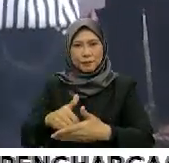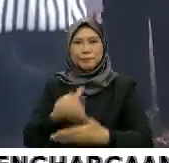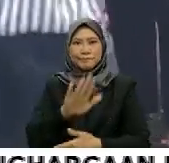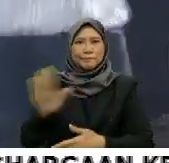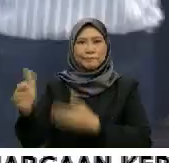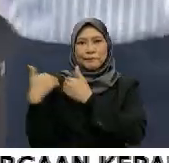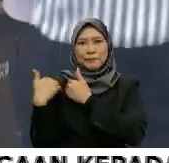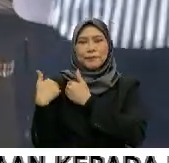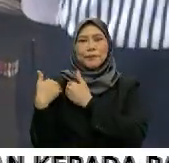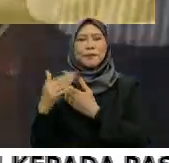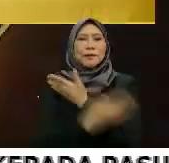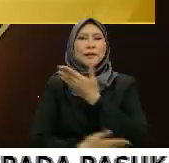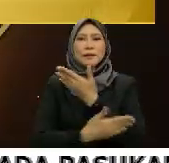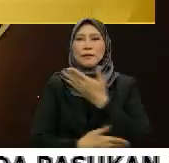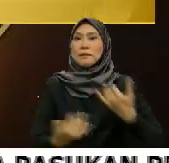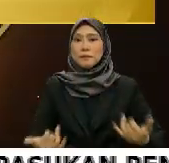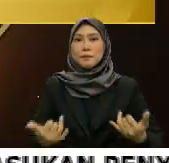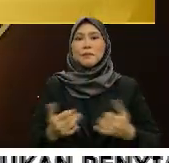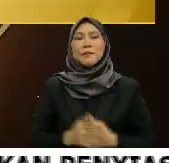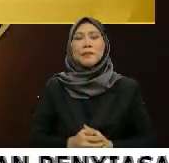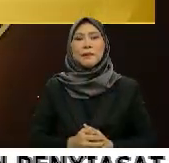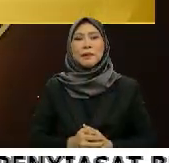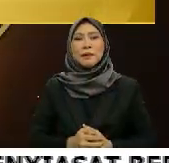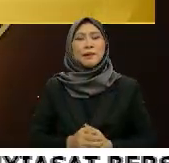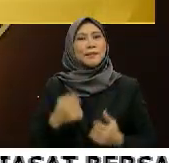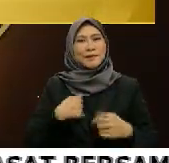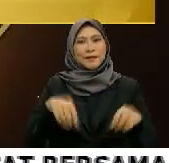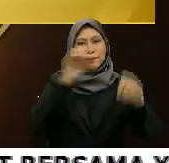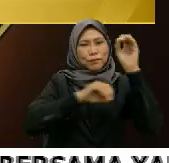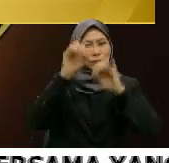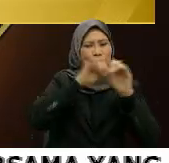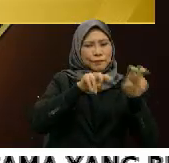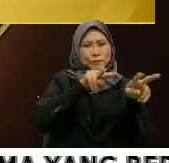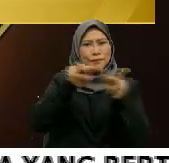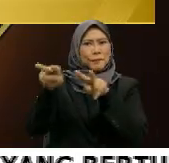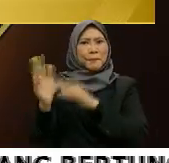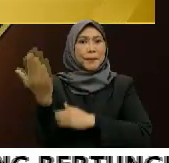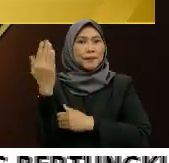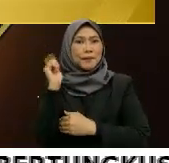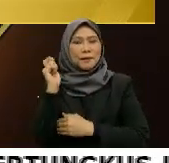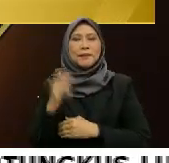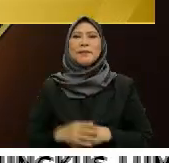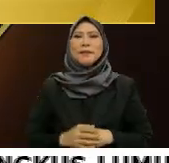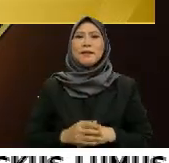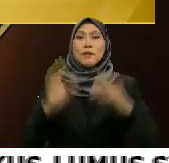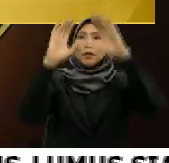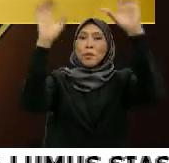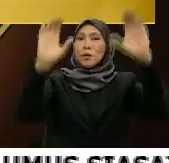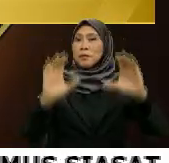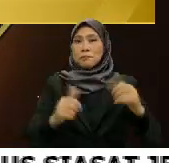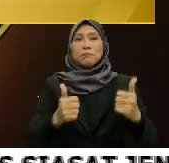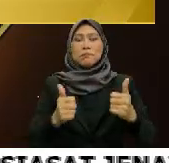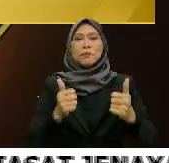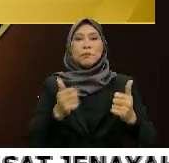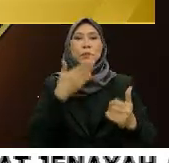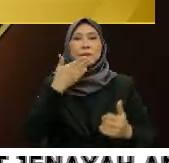tanggung jawab mereka kepada negara pada hari ini dan Apa yang dapat saya perhatikan Sejak dari pagi tadi Alhamdulillah cuaca cukup baik Cukup cerah